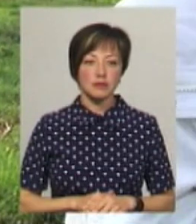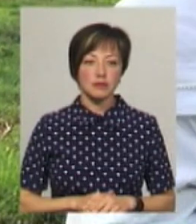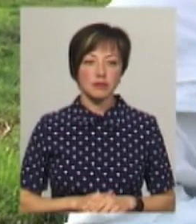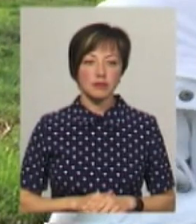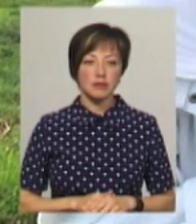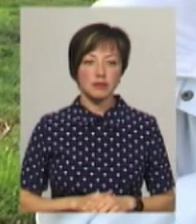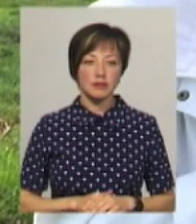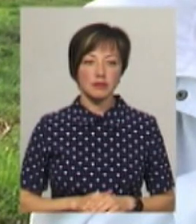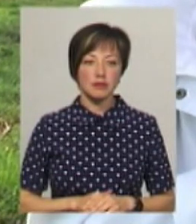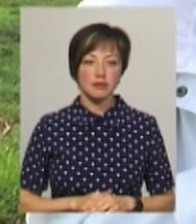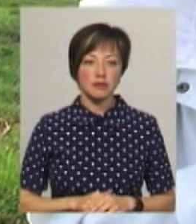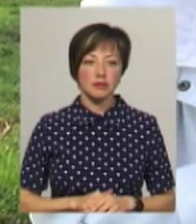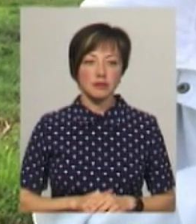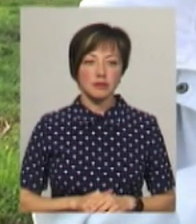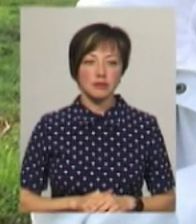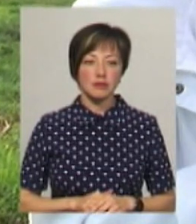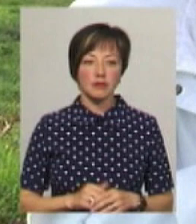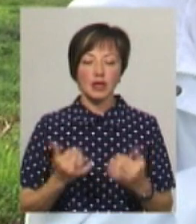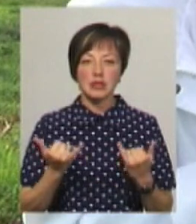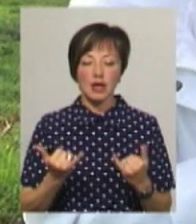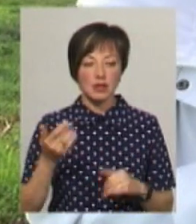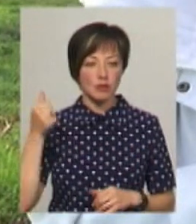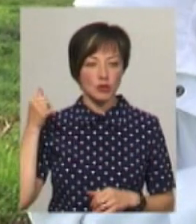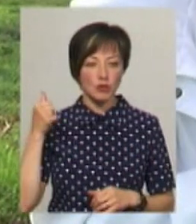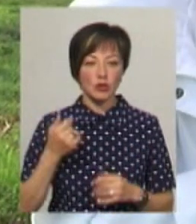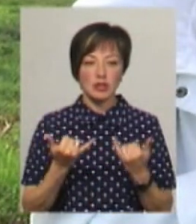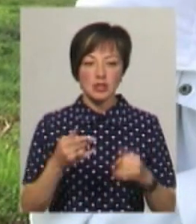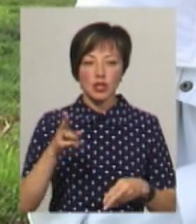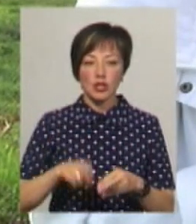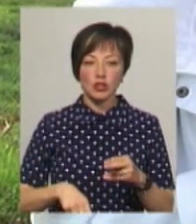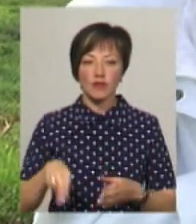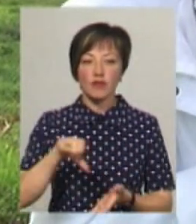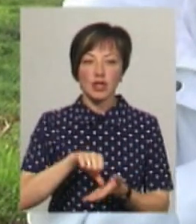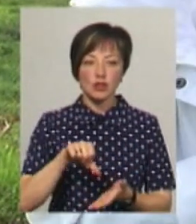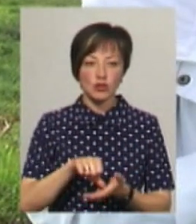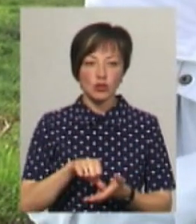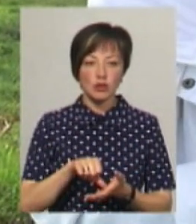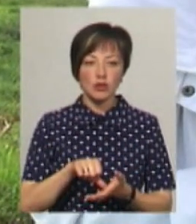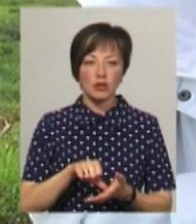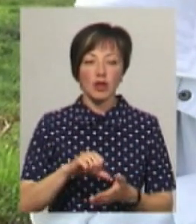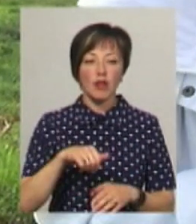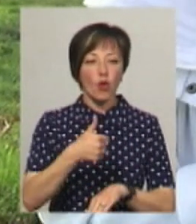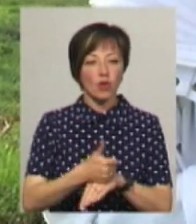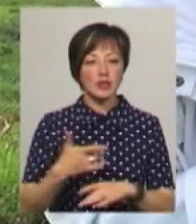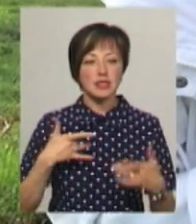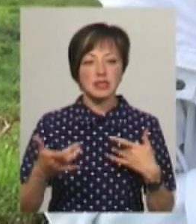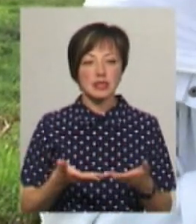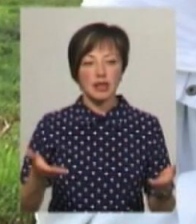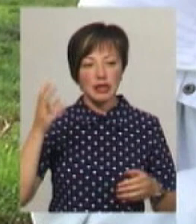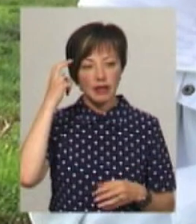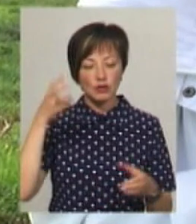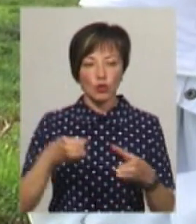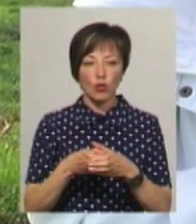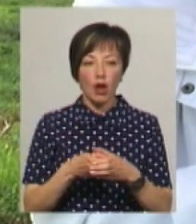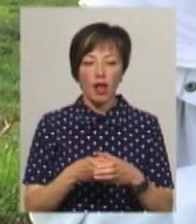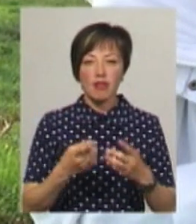Зараз ми будемо вже. Зараз за моєю спиною тільки що закінчив виступ на головній сцені київський гурт